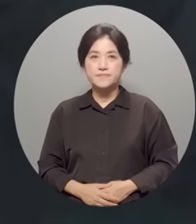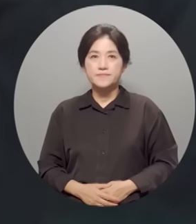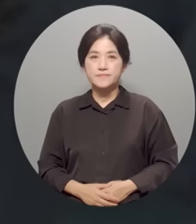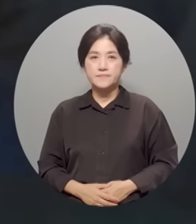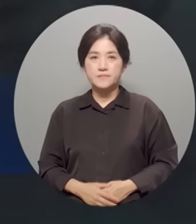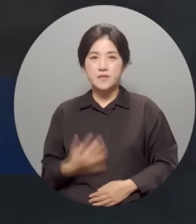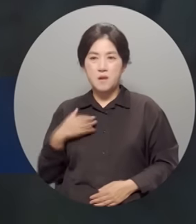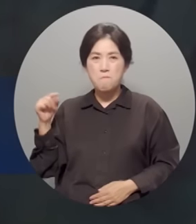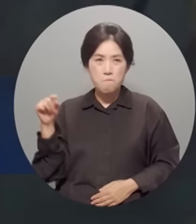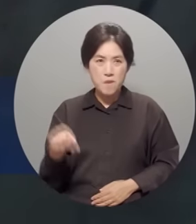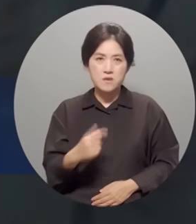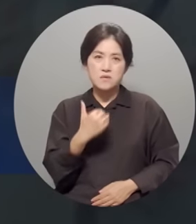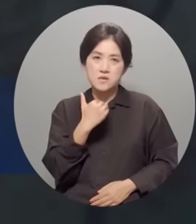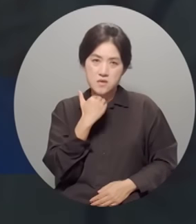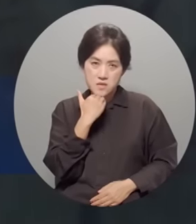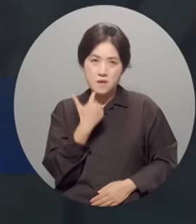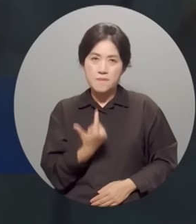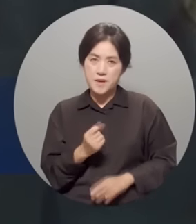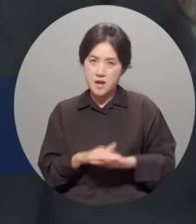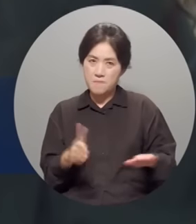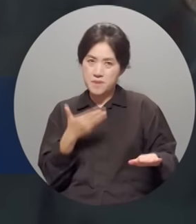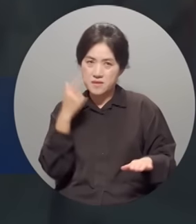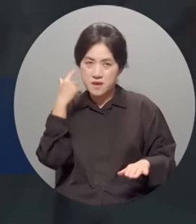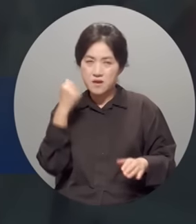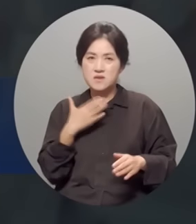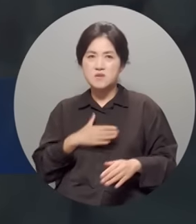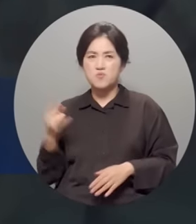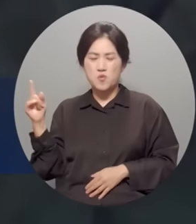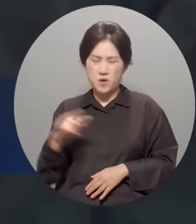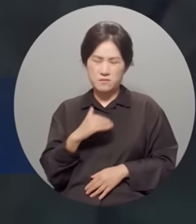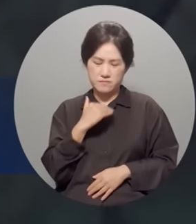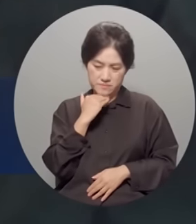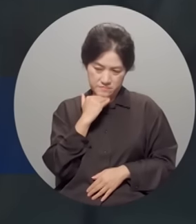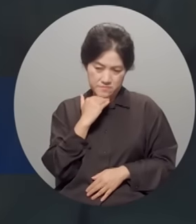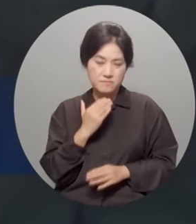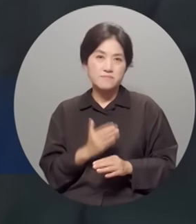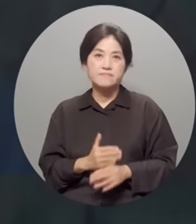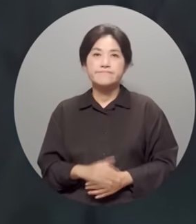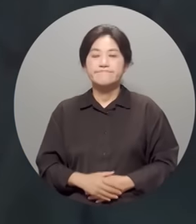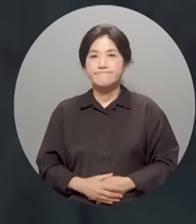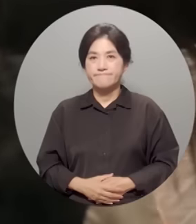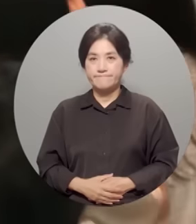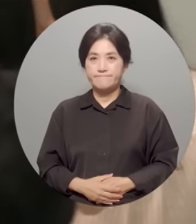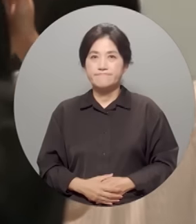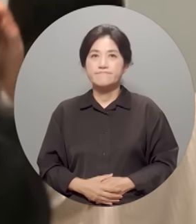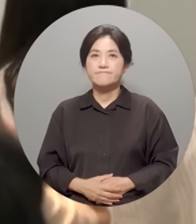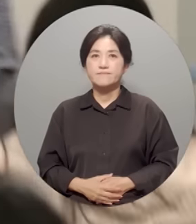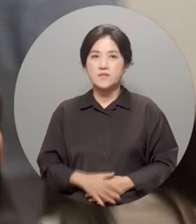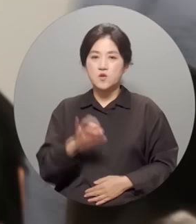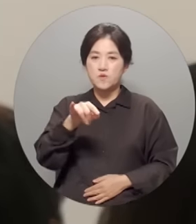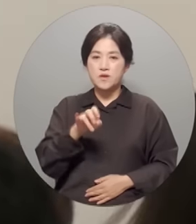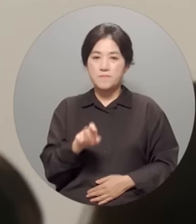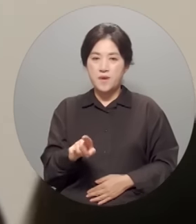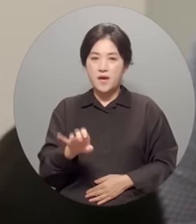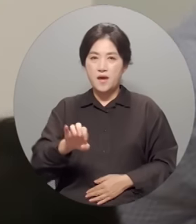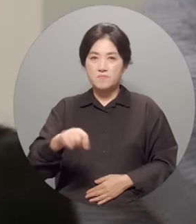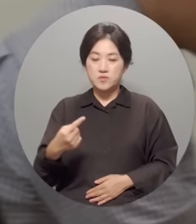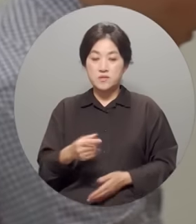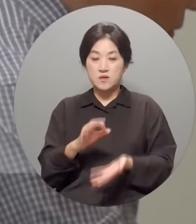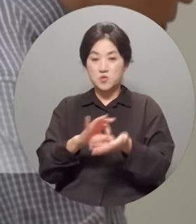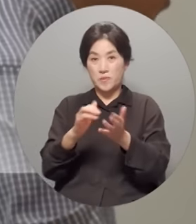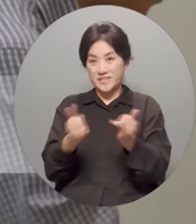와서 기다리면 좀 해결이 빠르지 않을까 해서 일부러 와서 대기하고 있습니다. 위메프 측은 지금까지